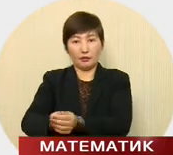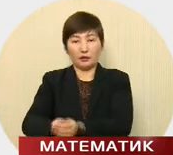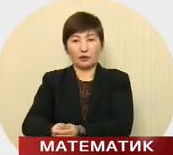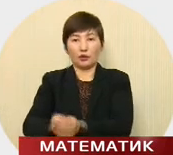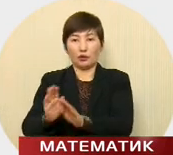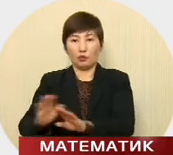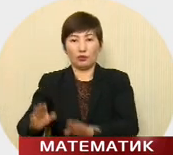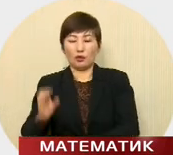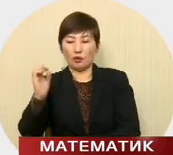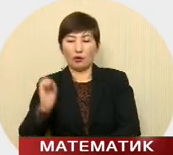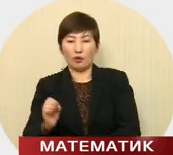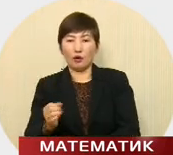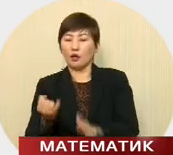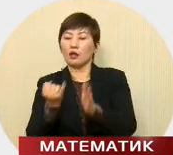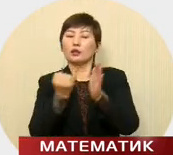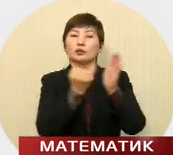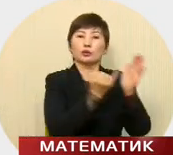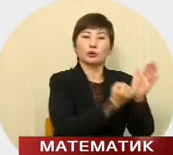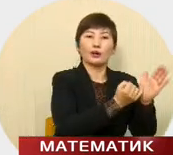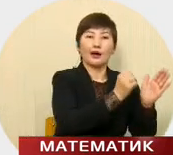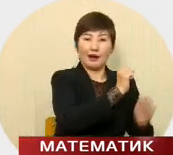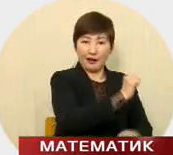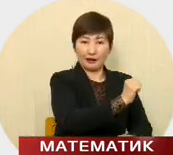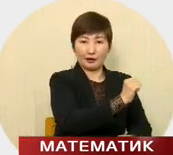сурагчдын эзлэх хувь нь 6A ангийн хаас